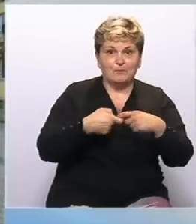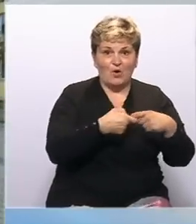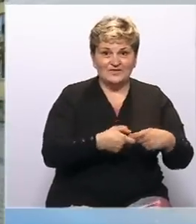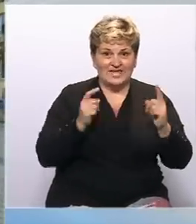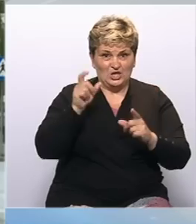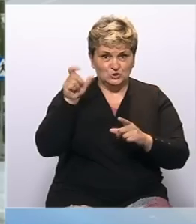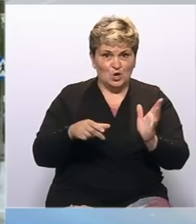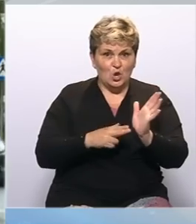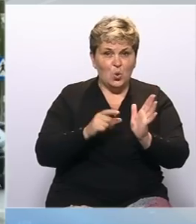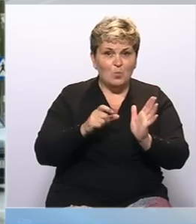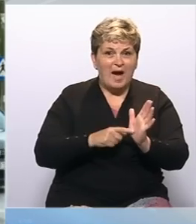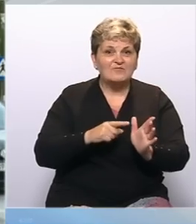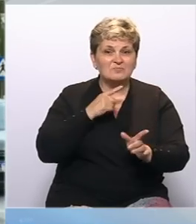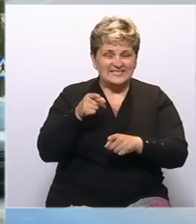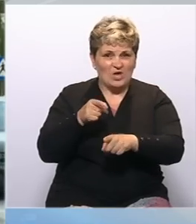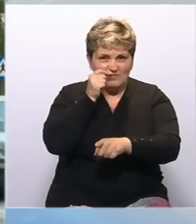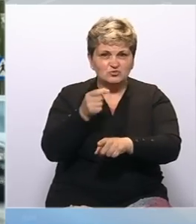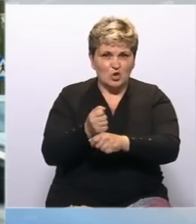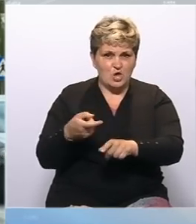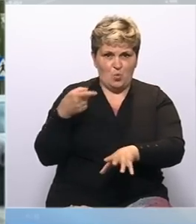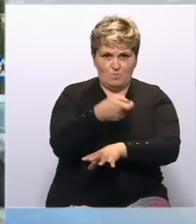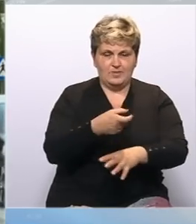sutkinje Numanović sa Sulejmanovićem.